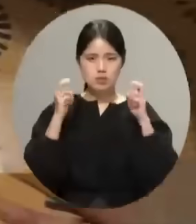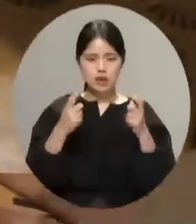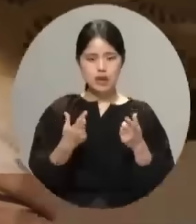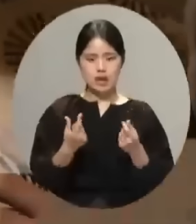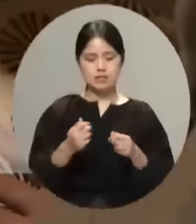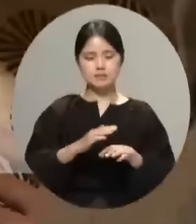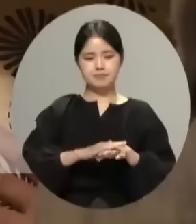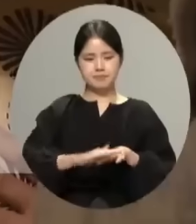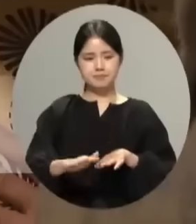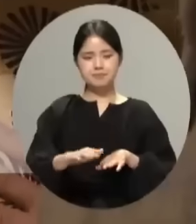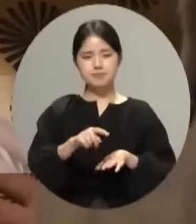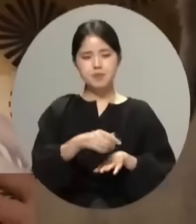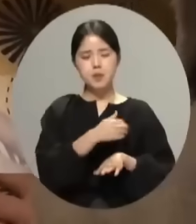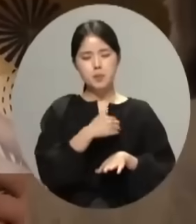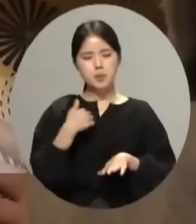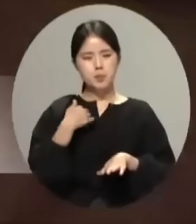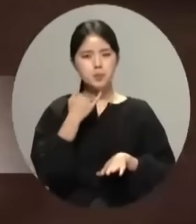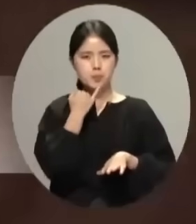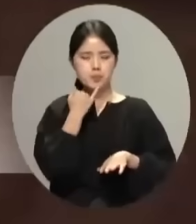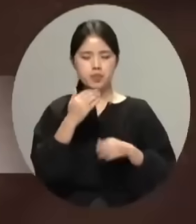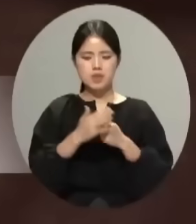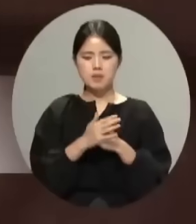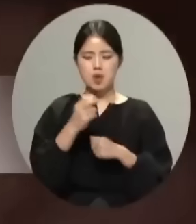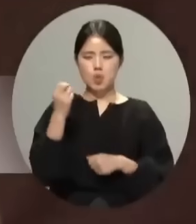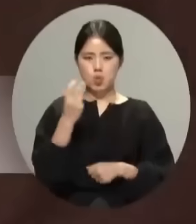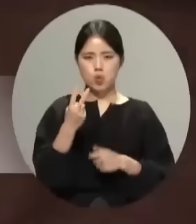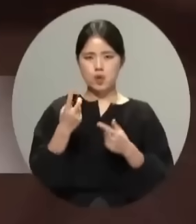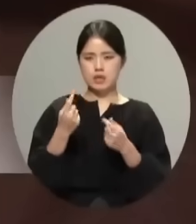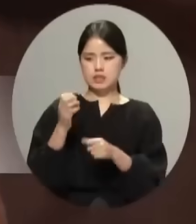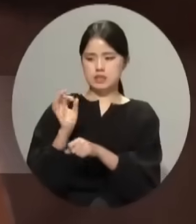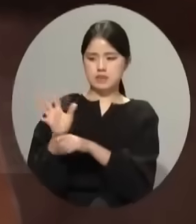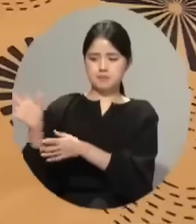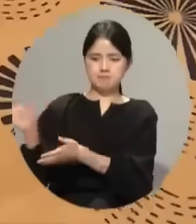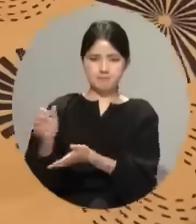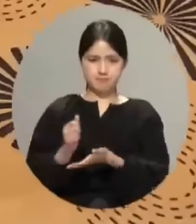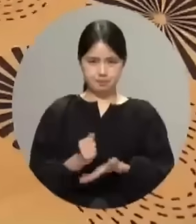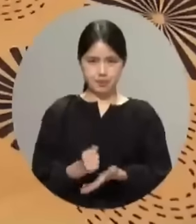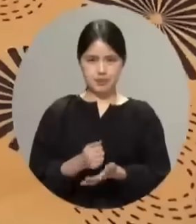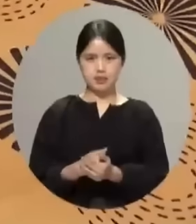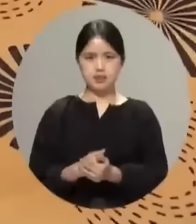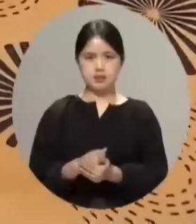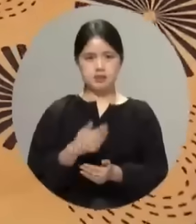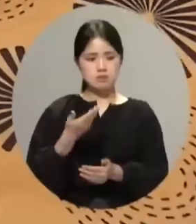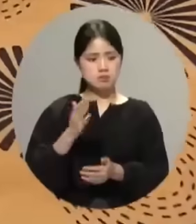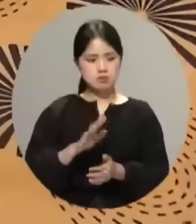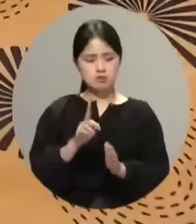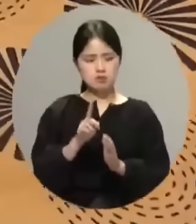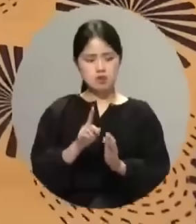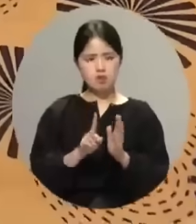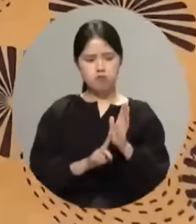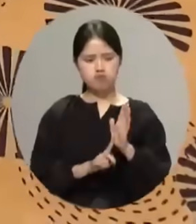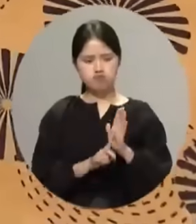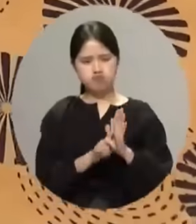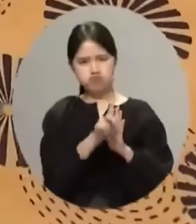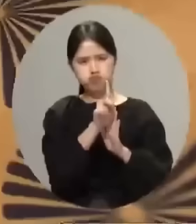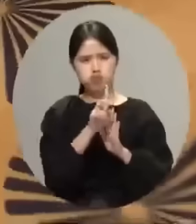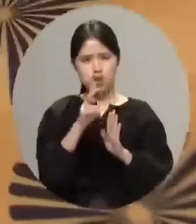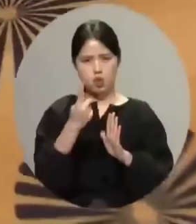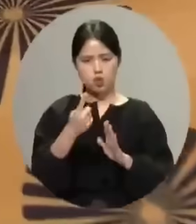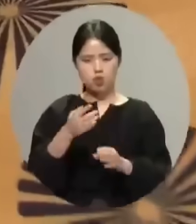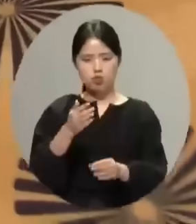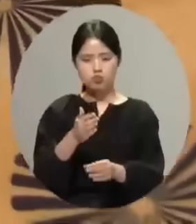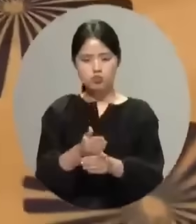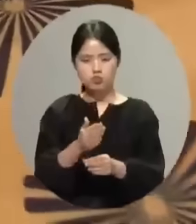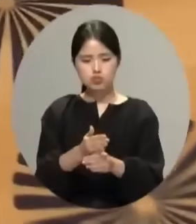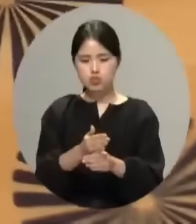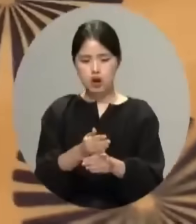제품을 구매해 만족했던 기억에 같은 제품을 재구매한 겁니다. 그런데 아무리 온도를 올려도 매트 중앙 외에는